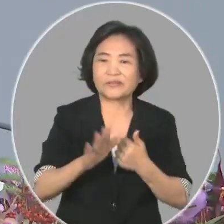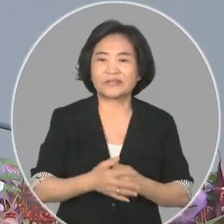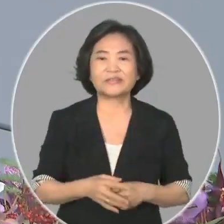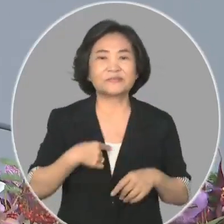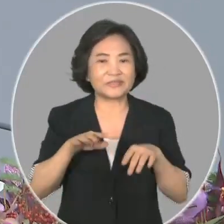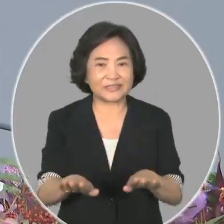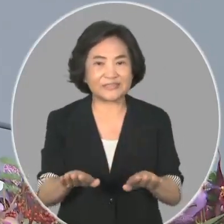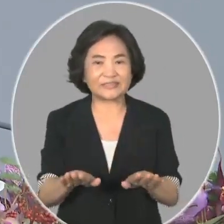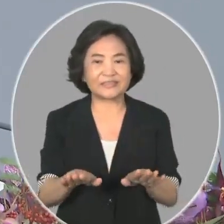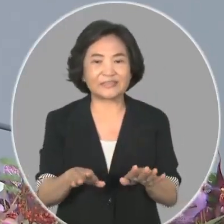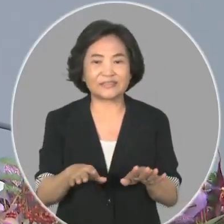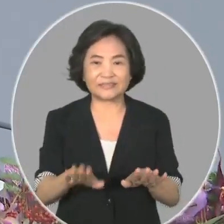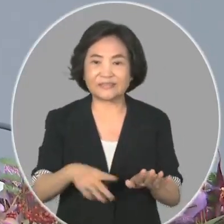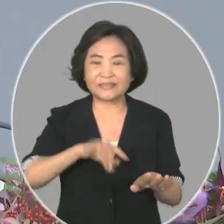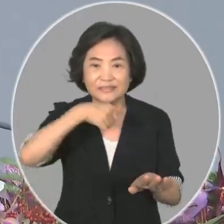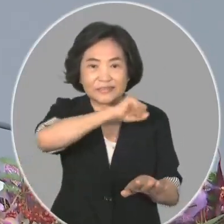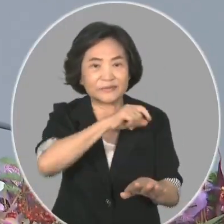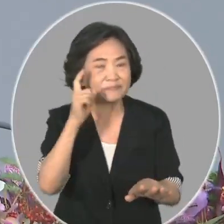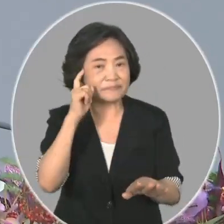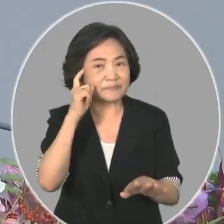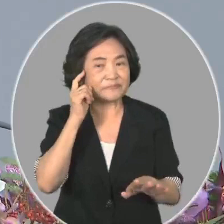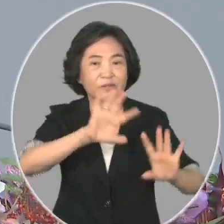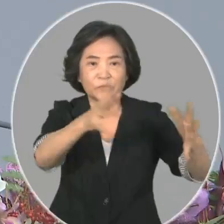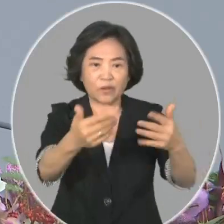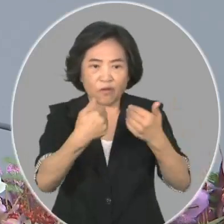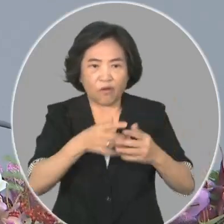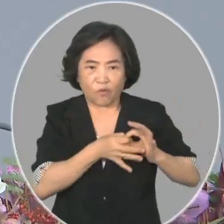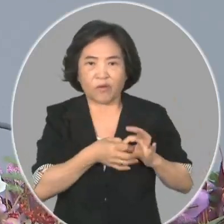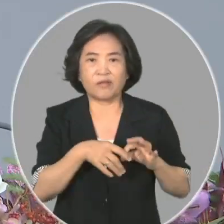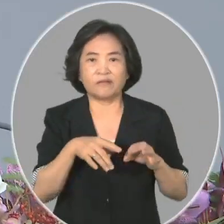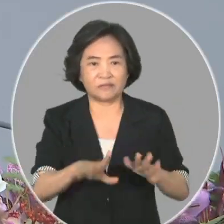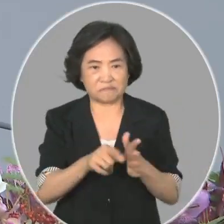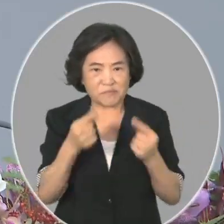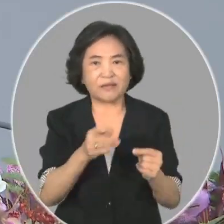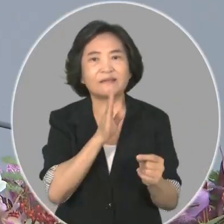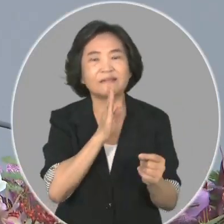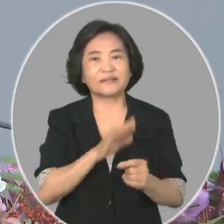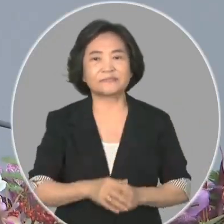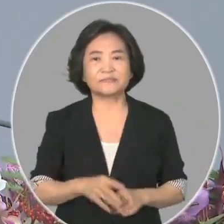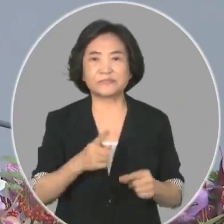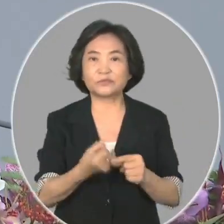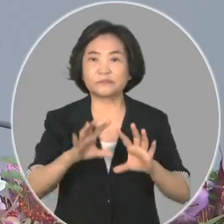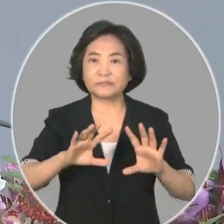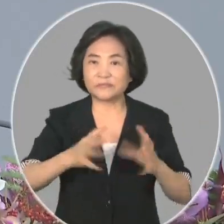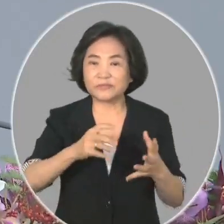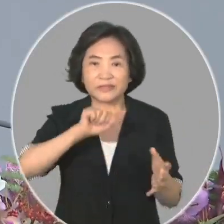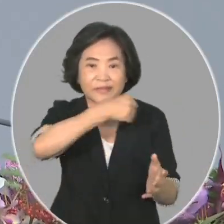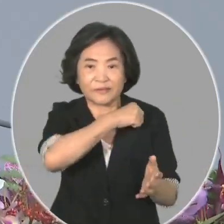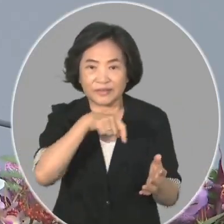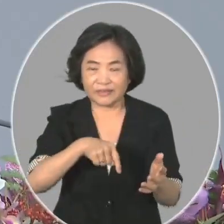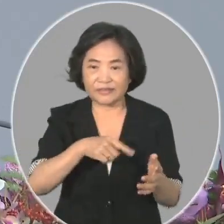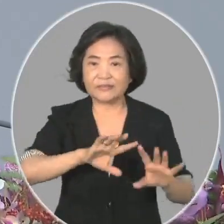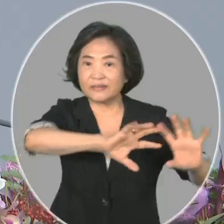在正是台湾最受国际关注的时刻。中华民国台湾已经成为